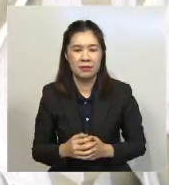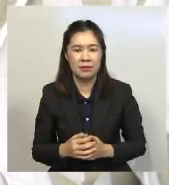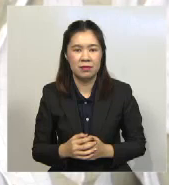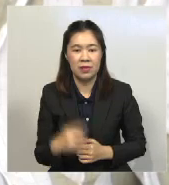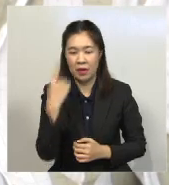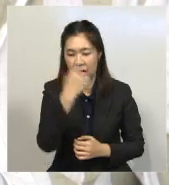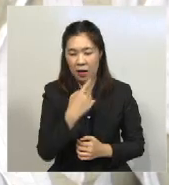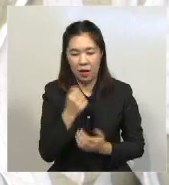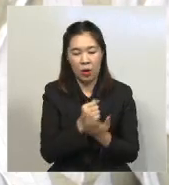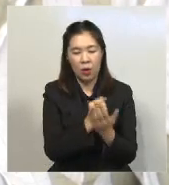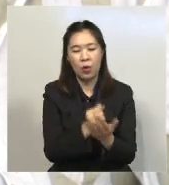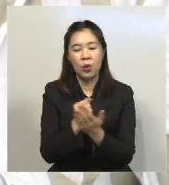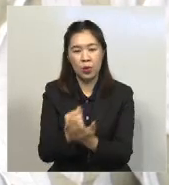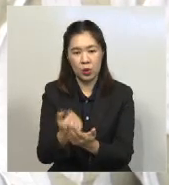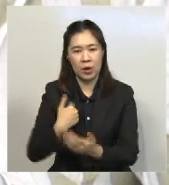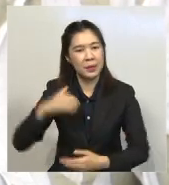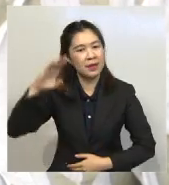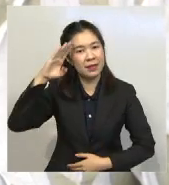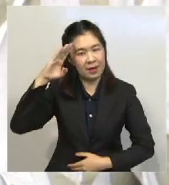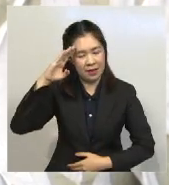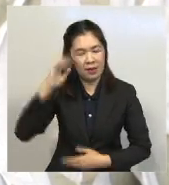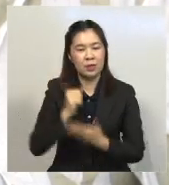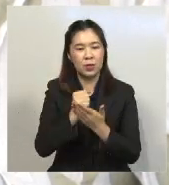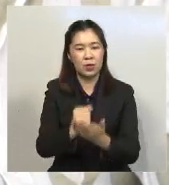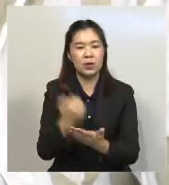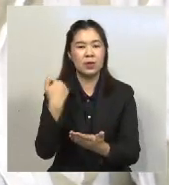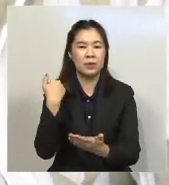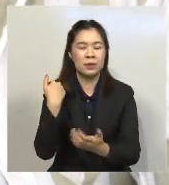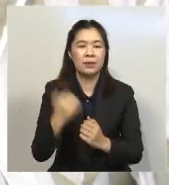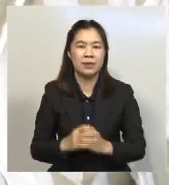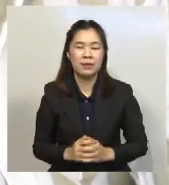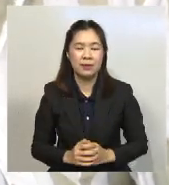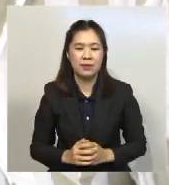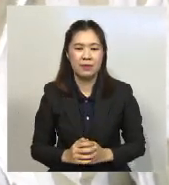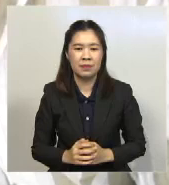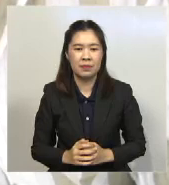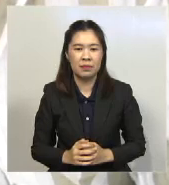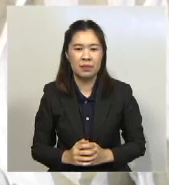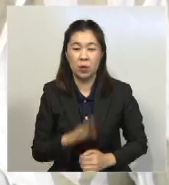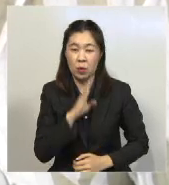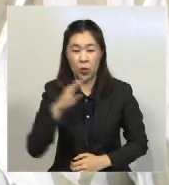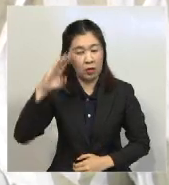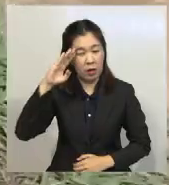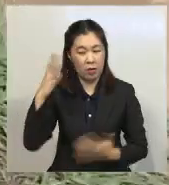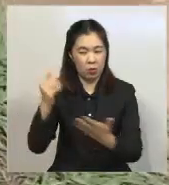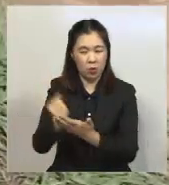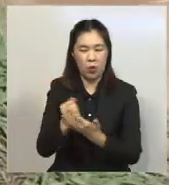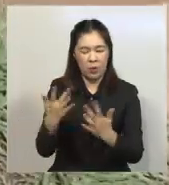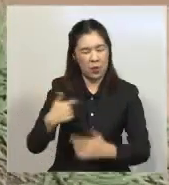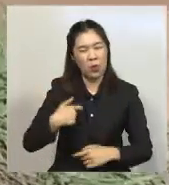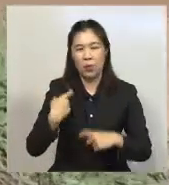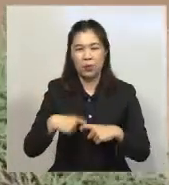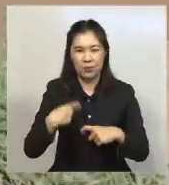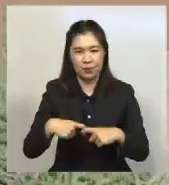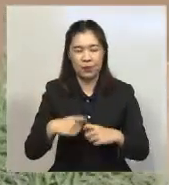ะอาดหรือว่ามีใครมาช่วยเก็บ ทหารลูกทหารหมามดอ่ะถ้าไม่ได้ทหารแย่เลยยาย เช่น